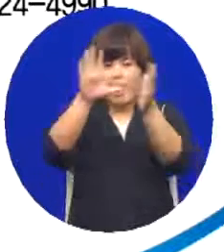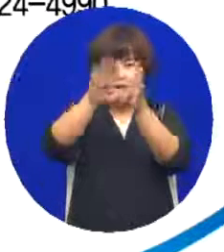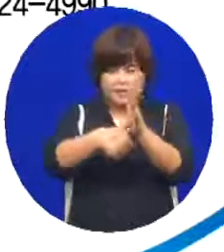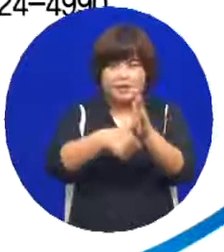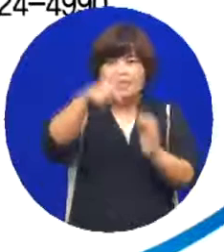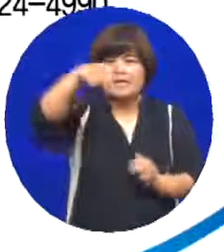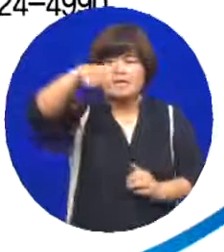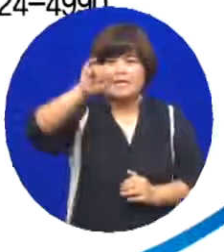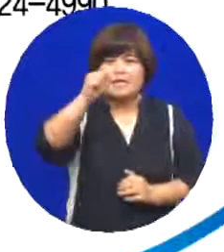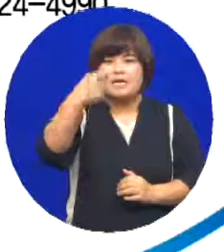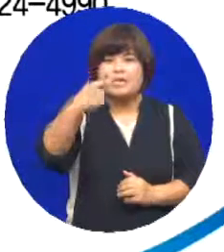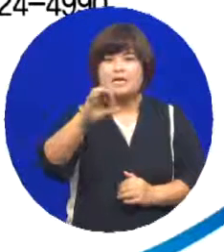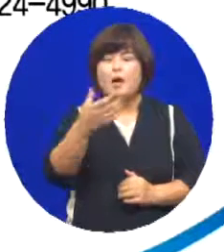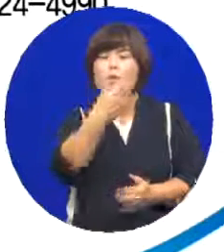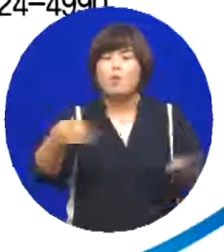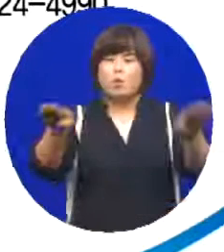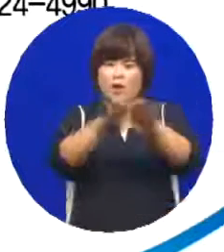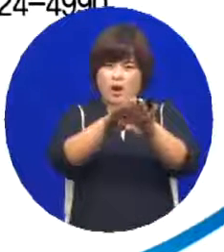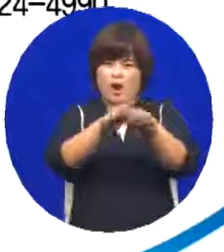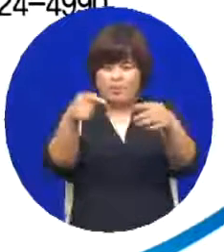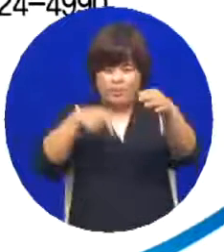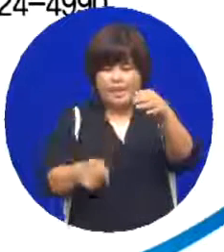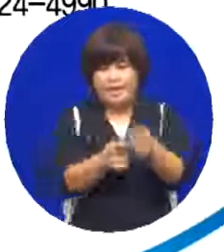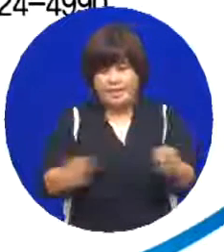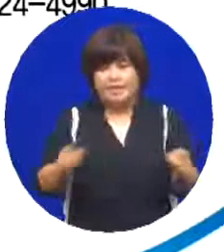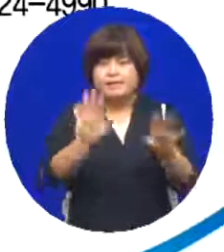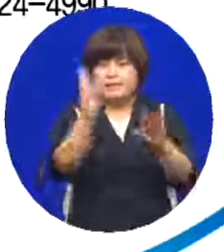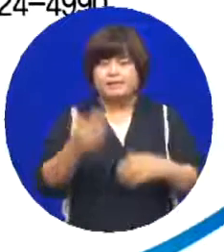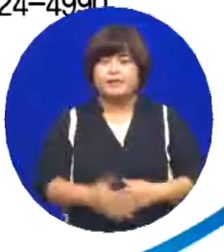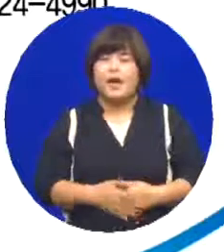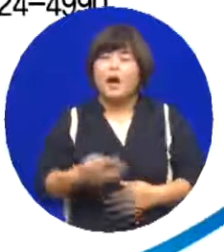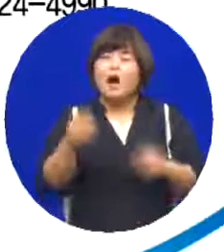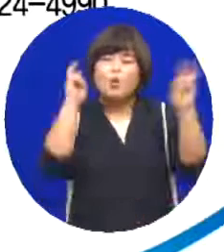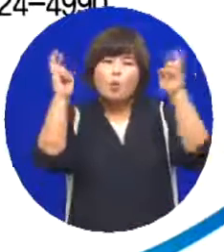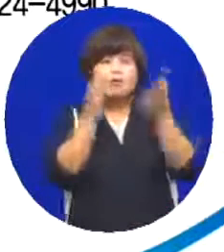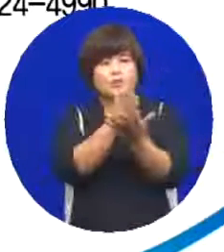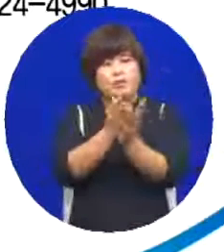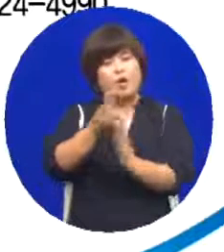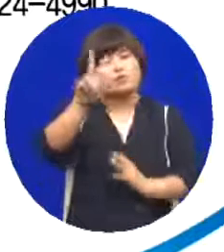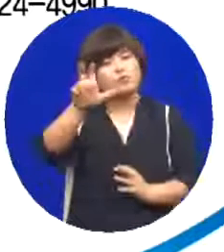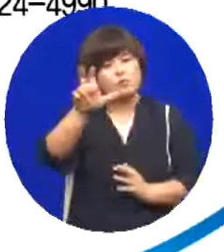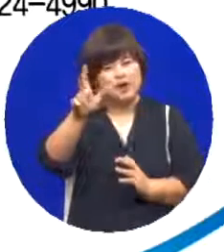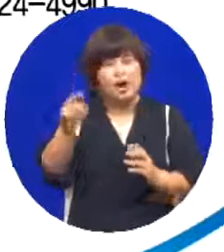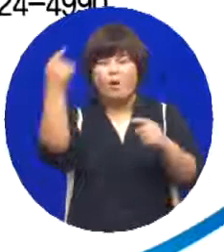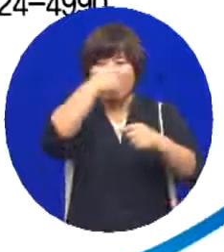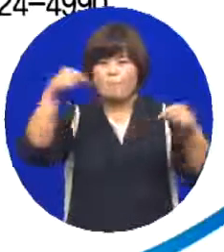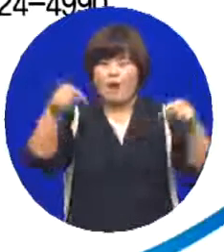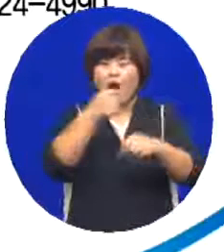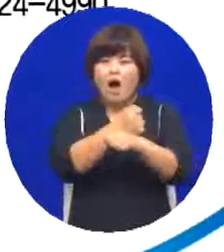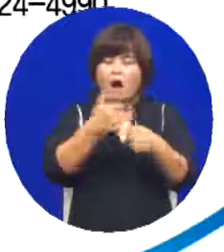9월 9일 기흥구청 지하 1층 다목적 홀에서 개최됩니다. 관내 25개 업체가 참여해 채용 면접을